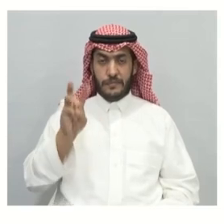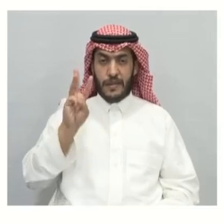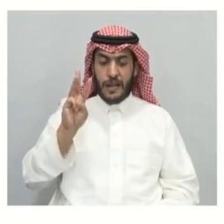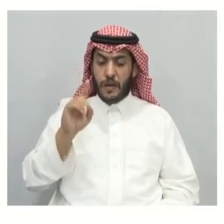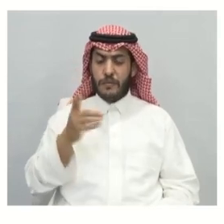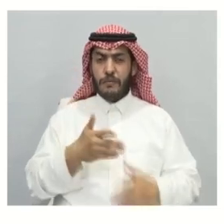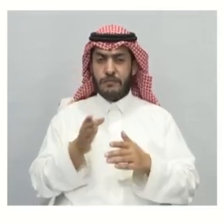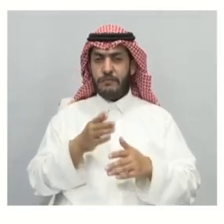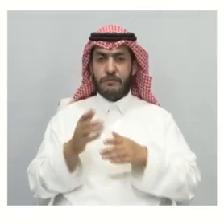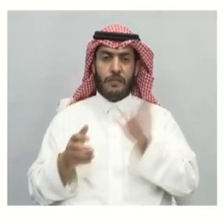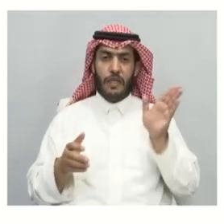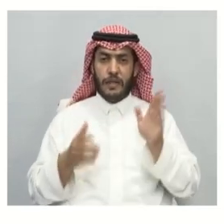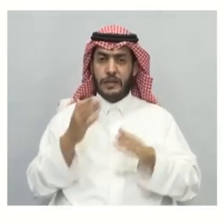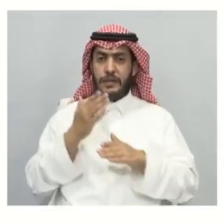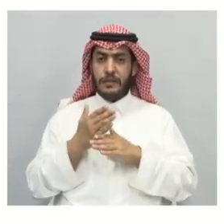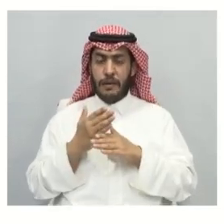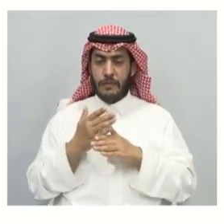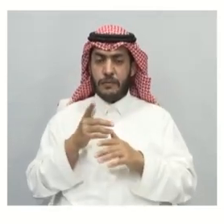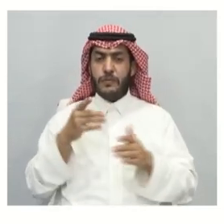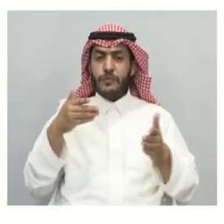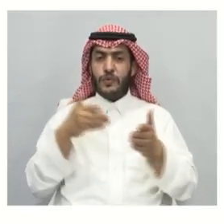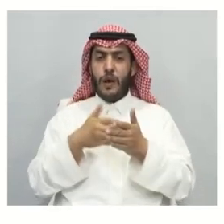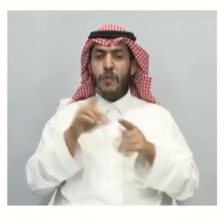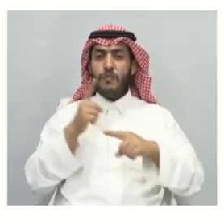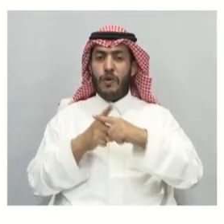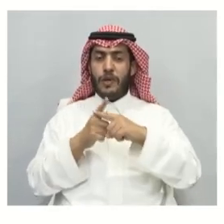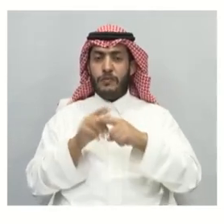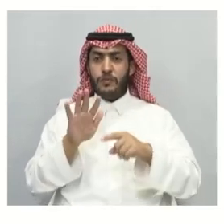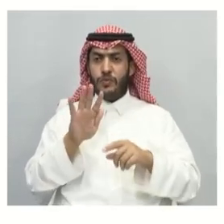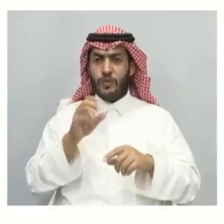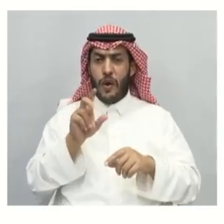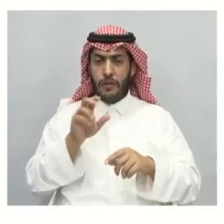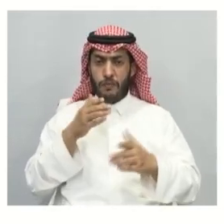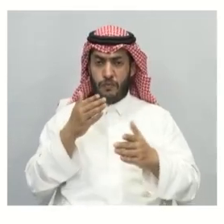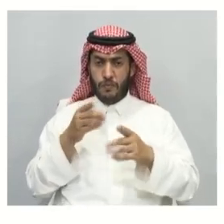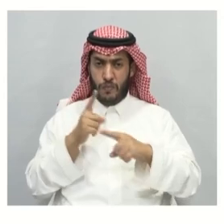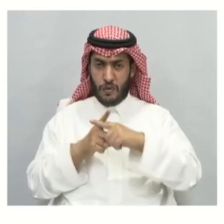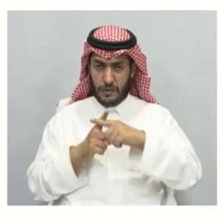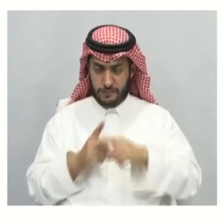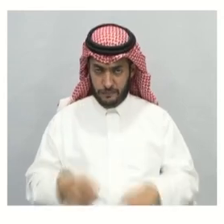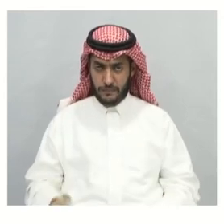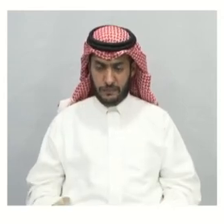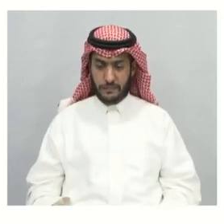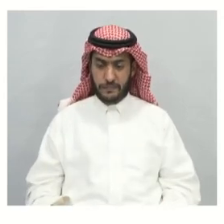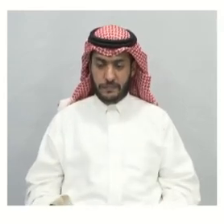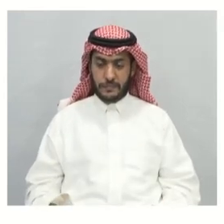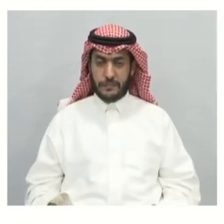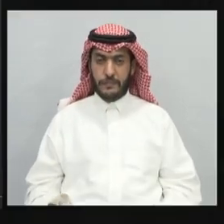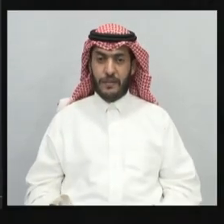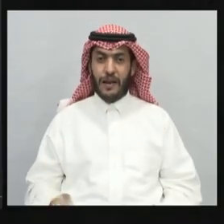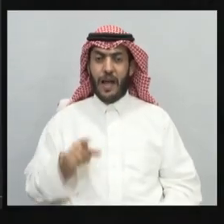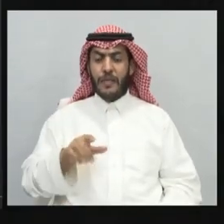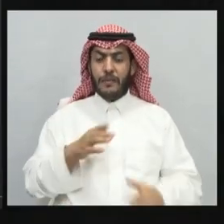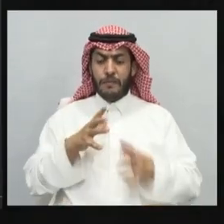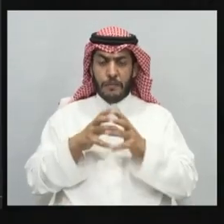اللي جعله ينحرف لانه اصطدم في نفس الشحنه الموجبه اللي موجوده عندي في مين في هذا الشعاع بمعنى من خلال